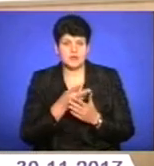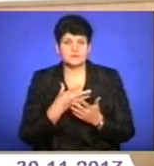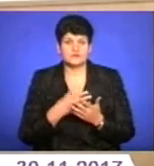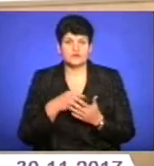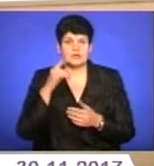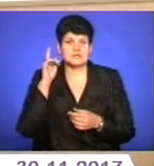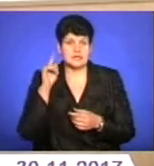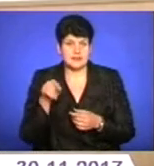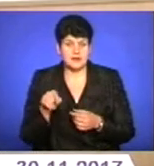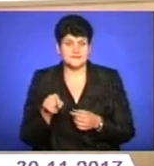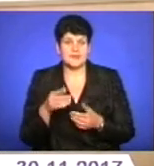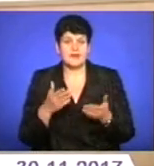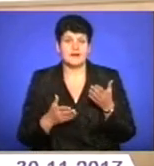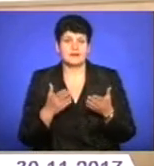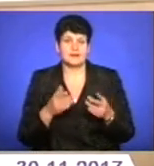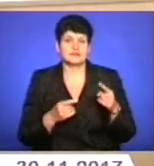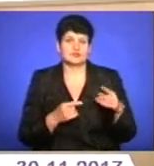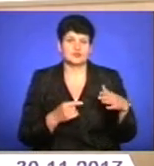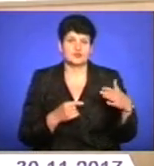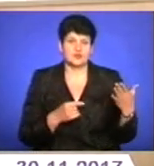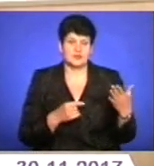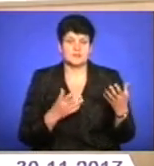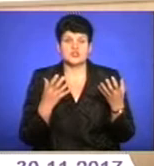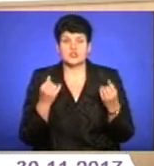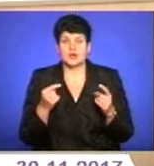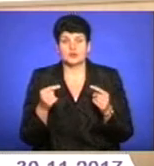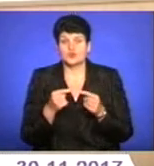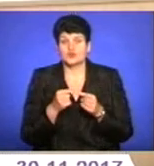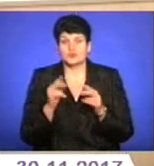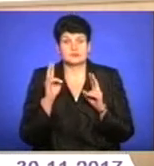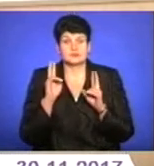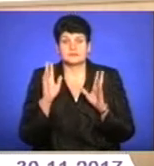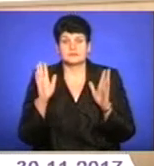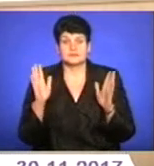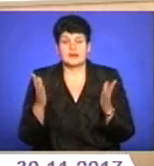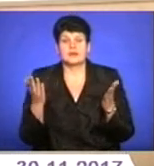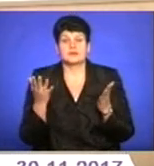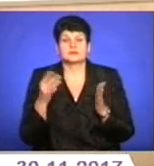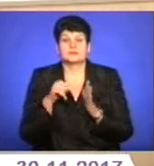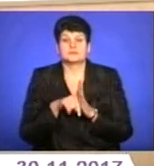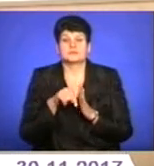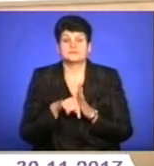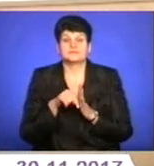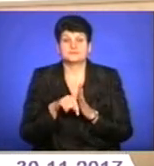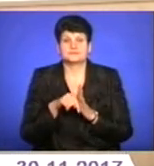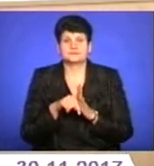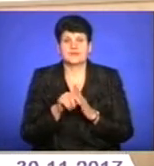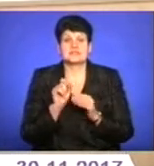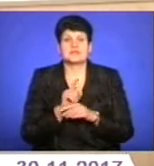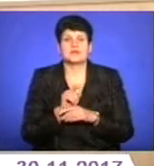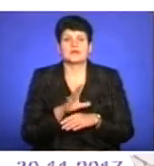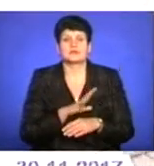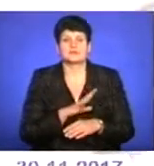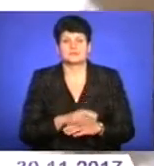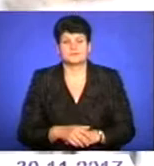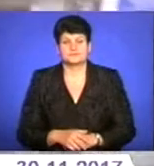знання. Але з іншої сторони, ми ще точно не впевнені, якого роду будуть завдання з